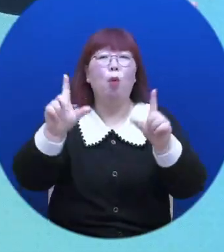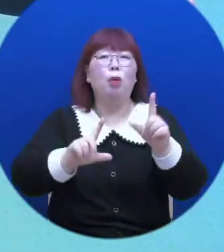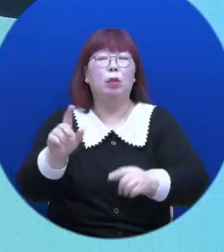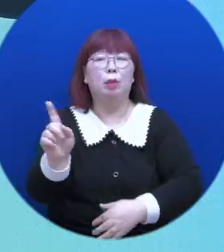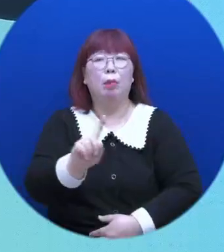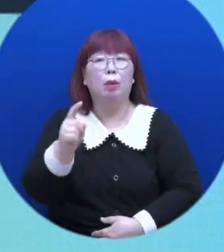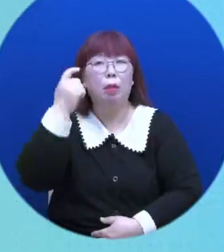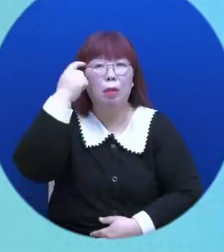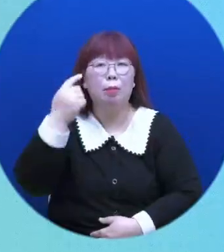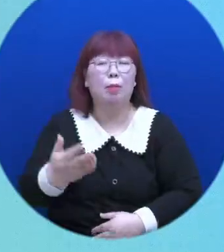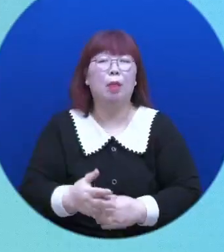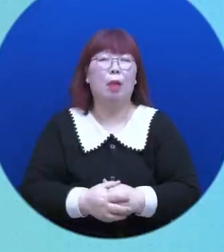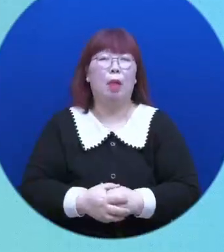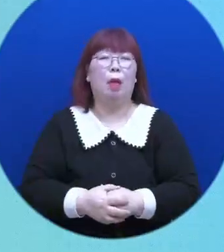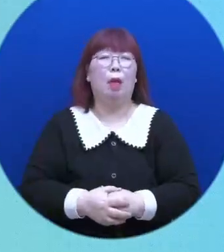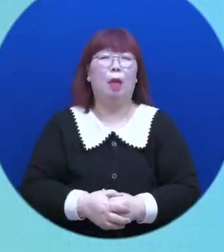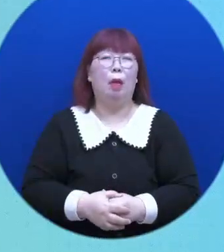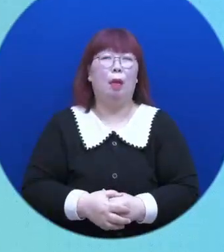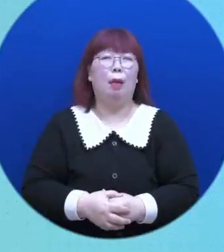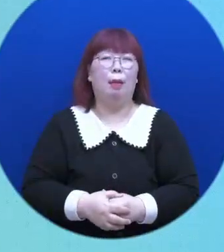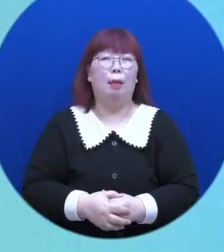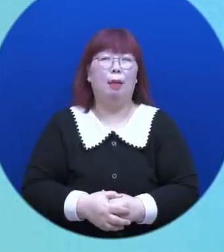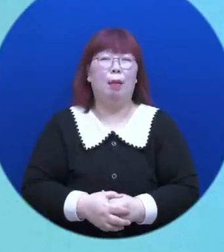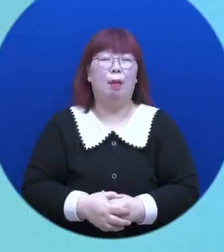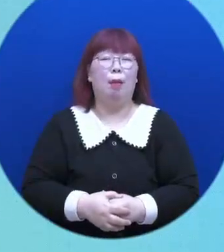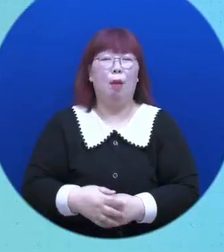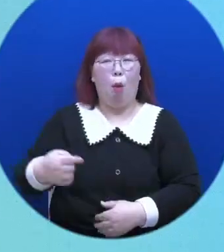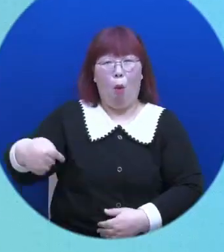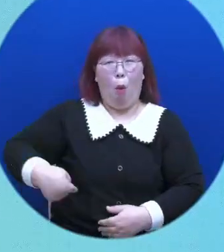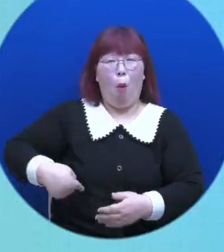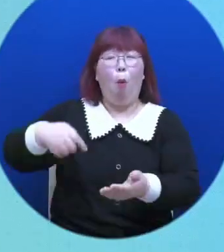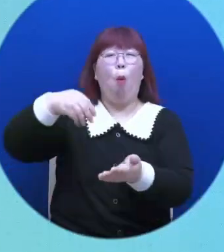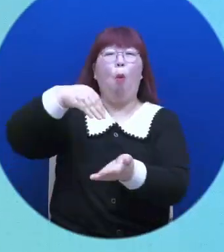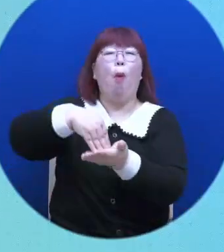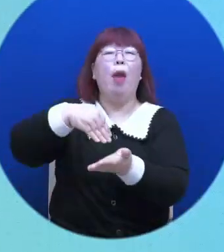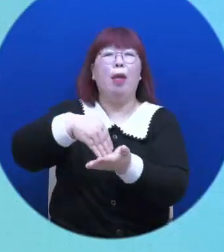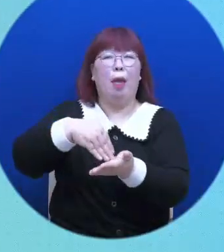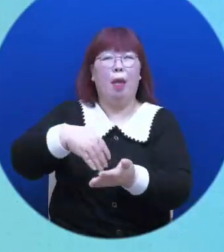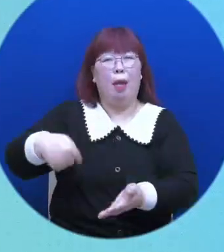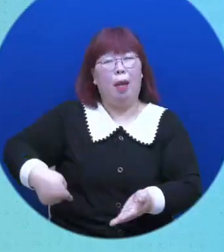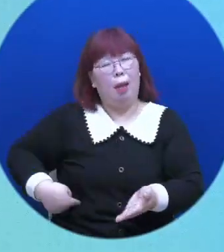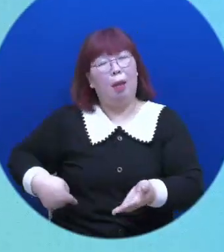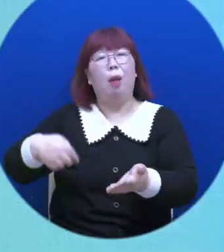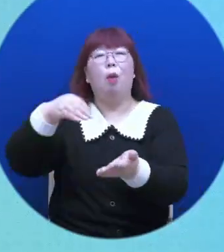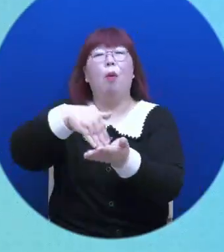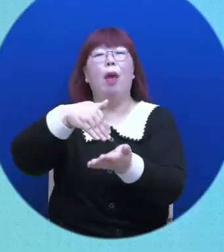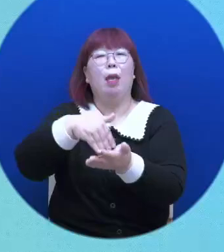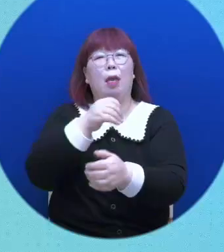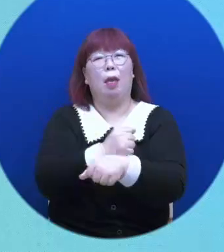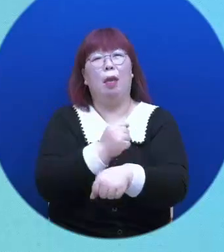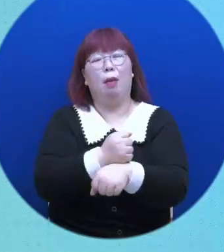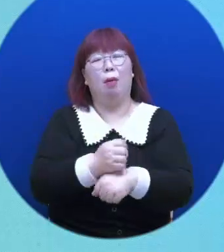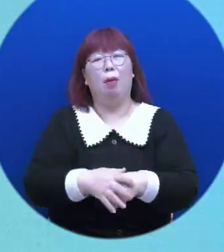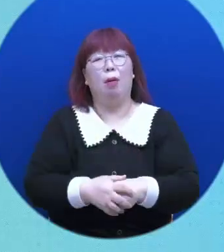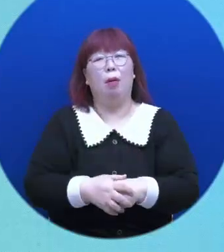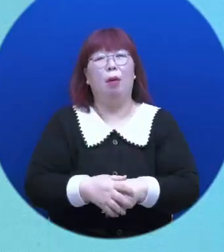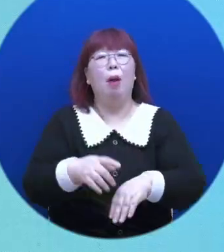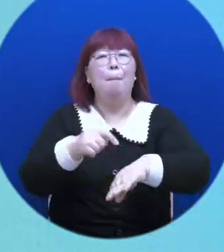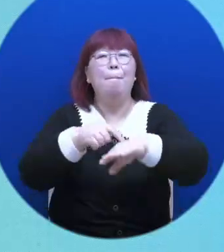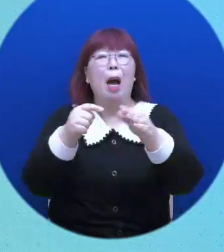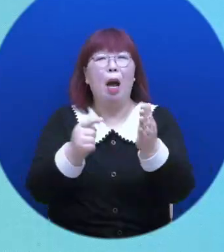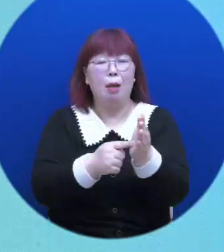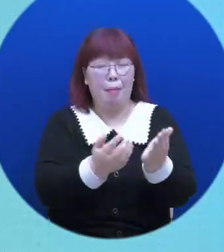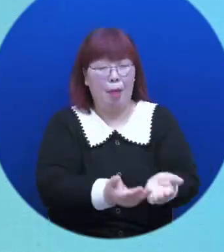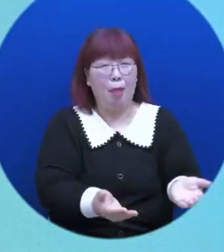결과물이 무엇입니까? 1차적으로 회개운동이 일어나잖아요. 회개운동이란 무엇입니까? 마음의